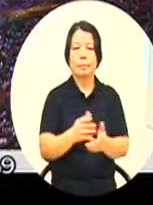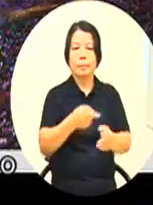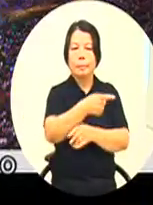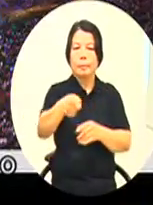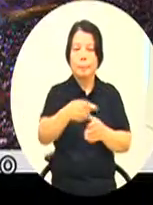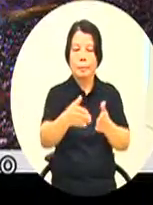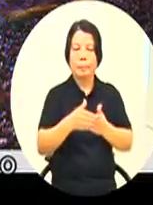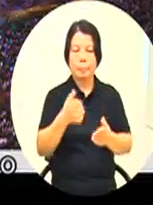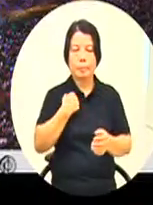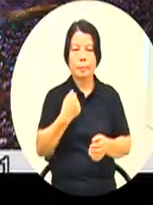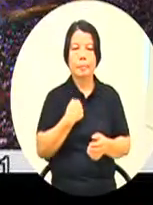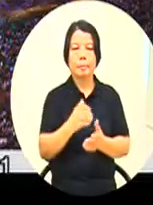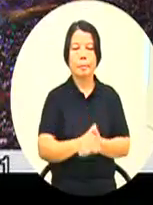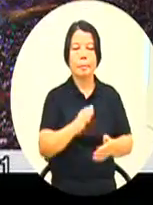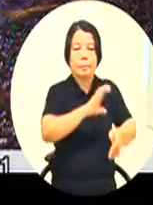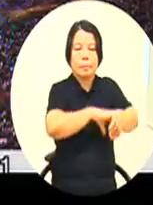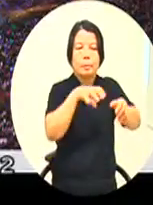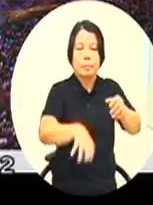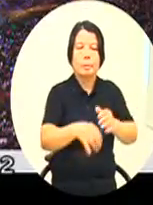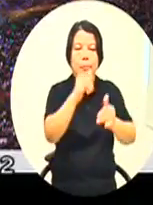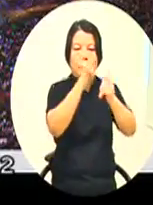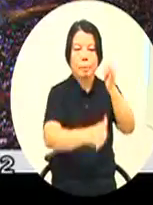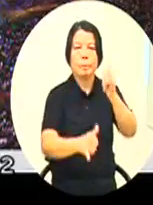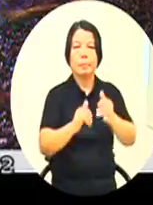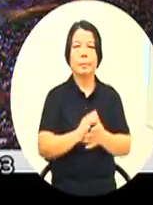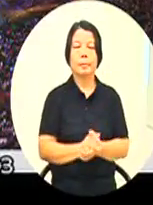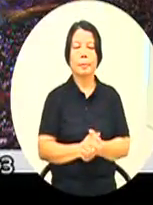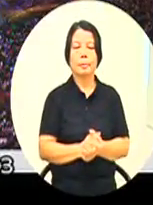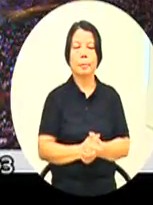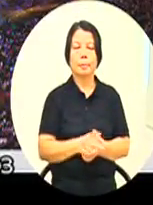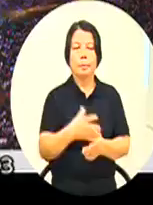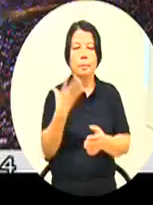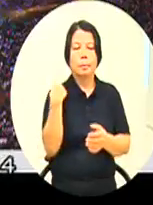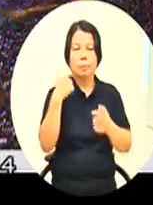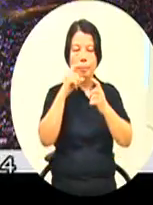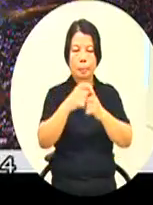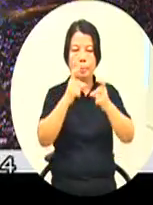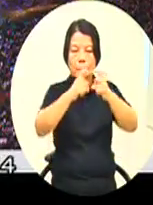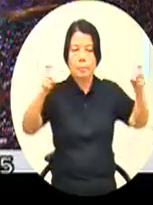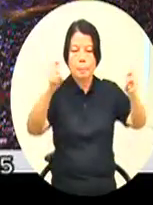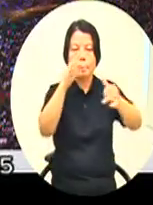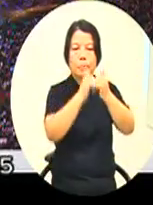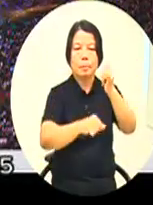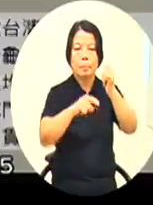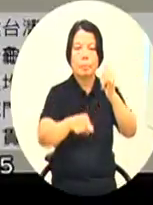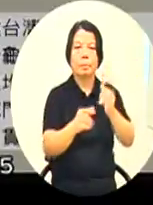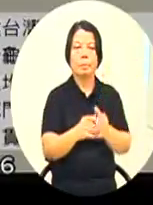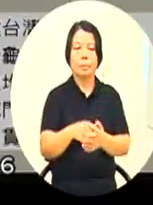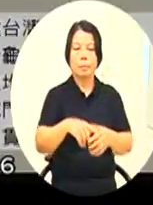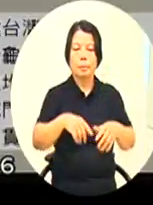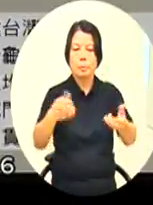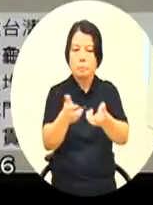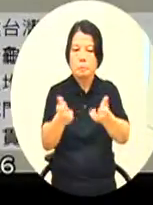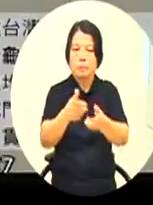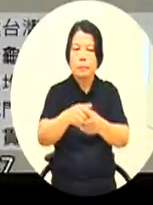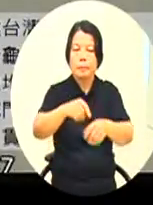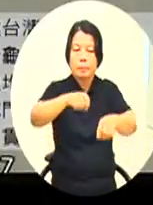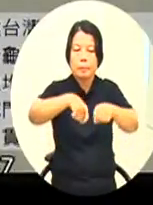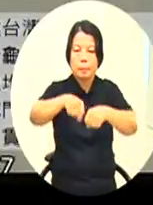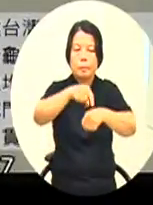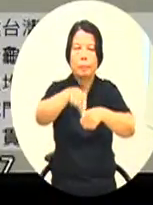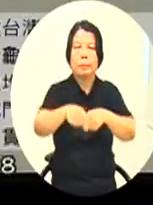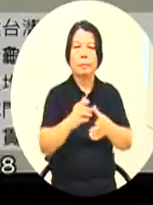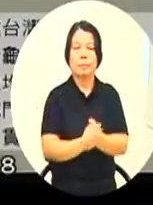识，更加的认识左营旧城的历史。那左营旧城的建成计划呢，其实我们是以再现台湾第一石